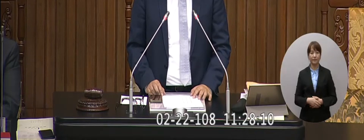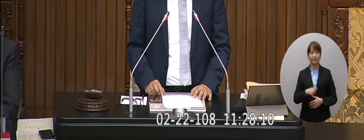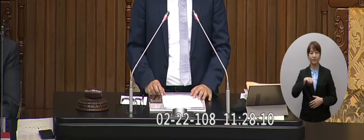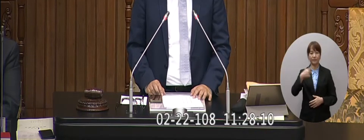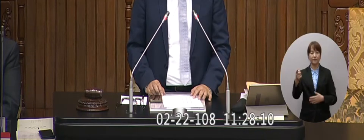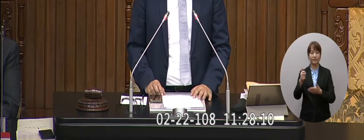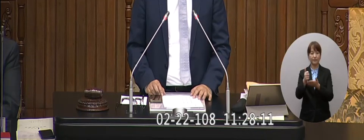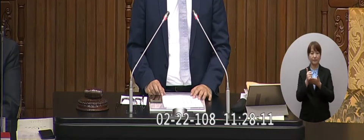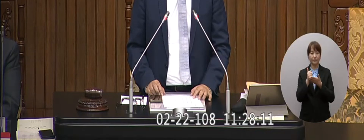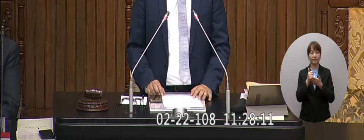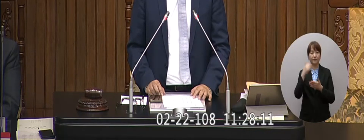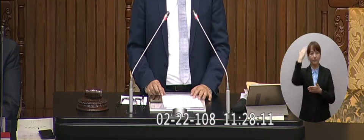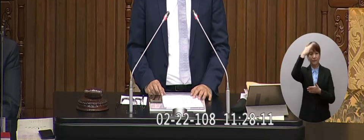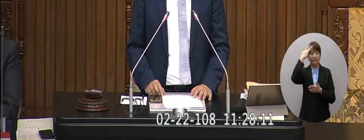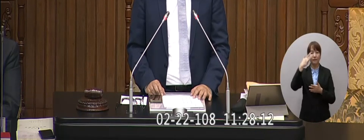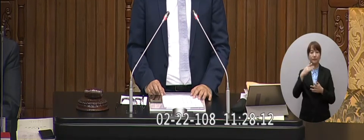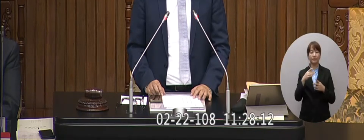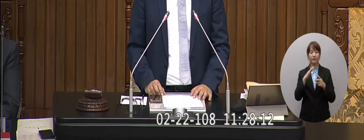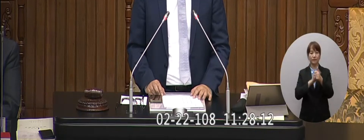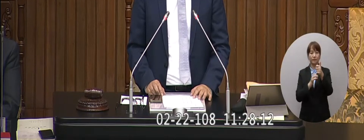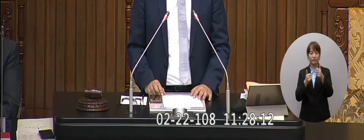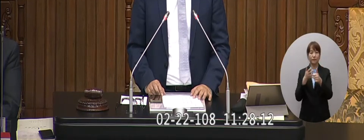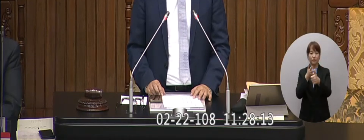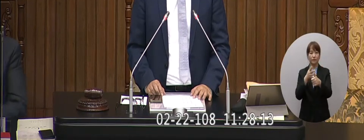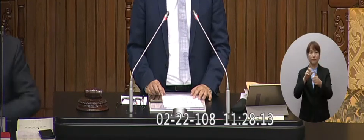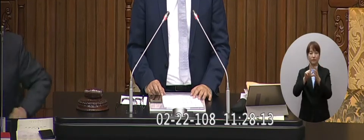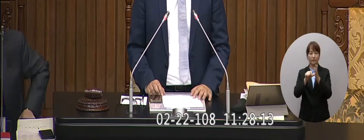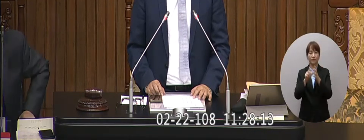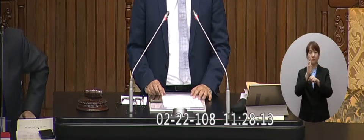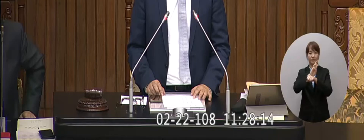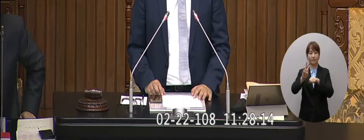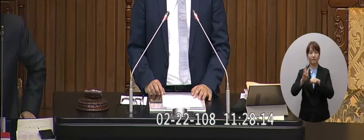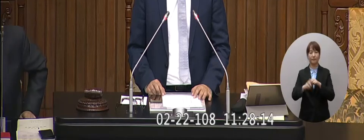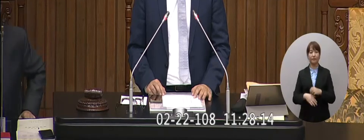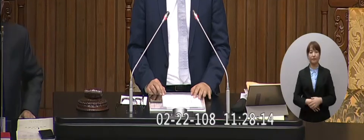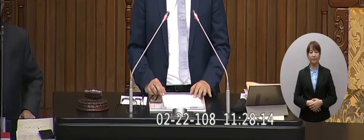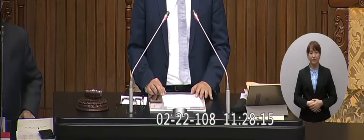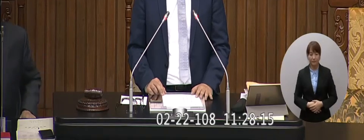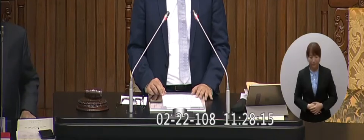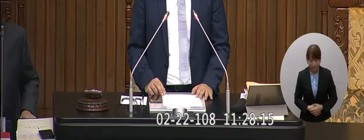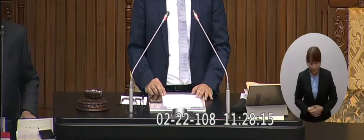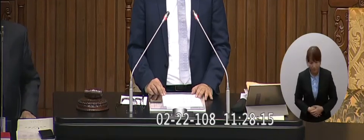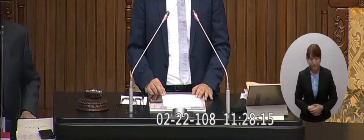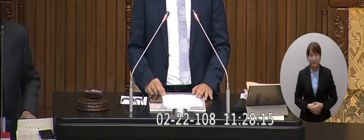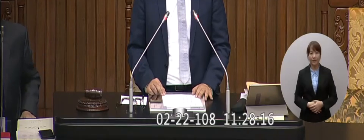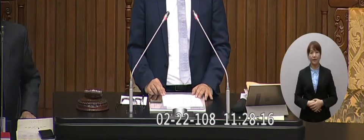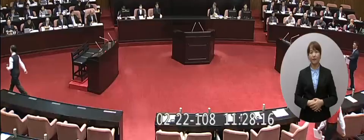接着请郑天才委员质询，询答时间为30分钟。